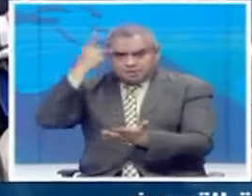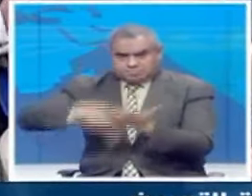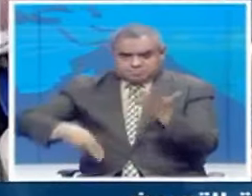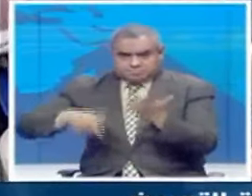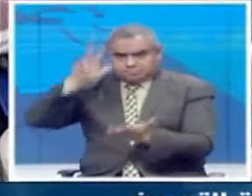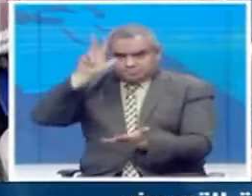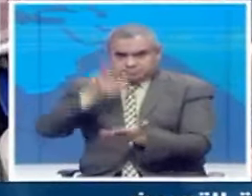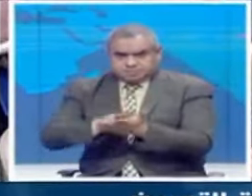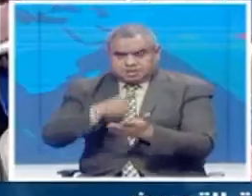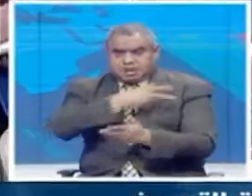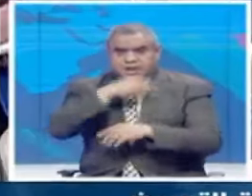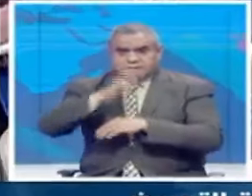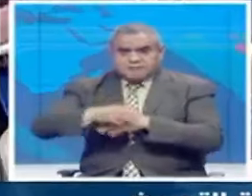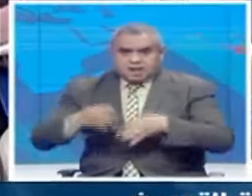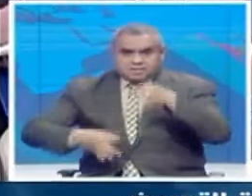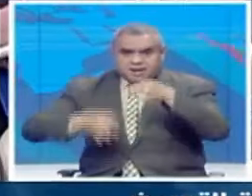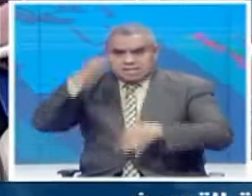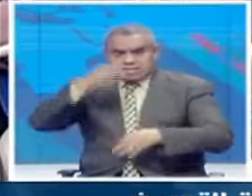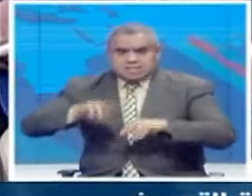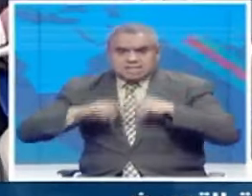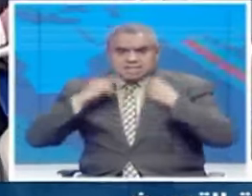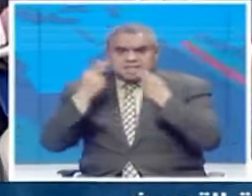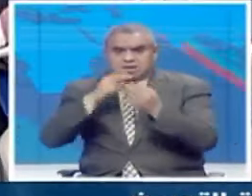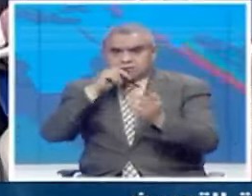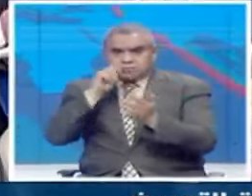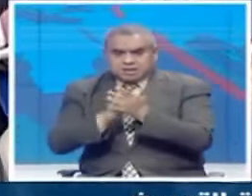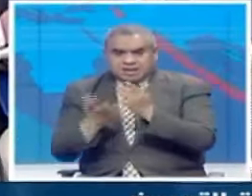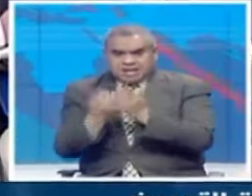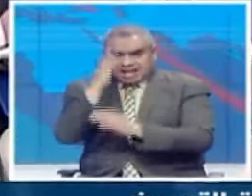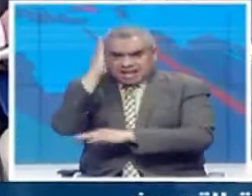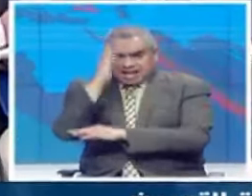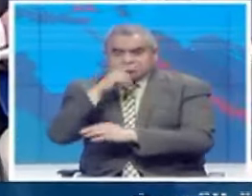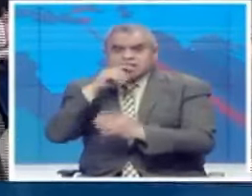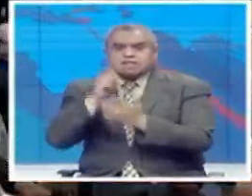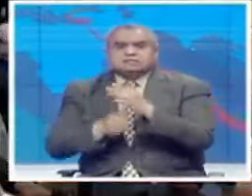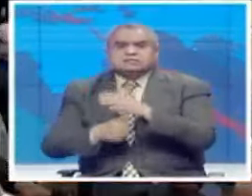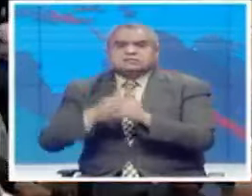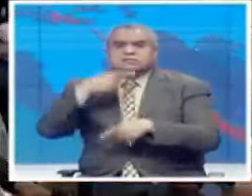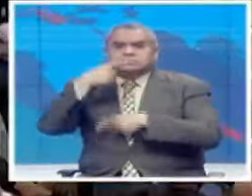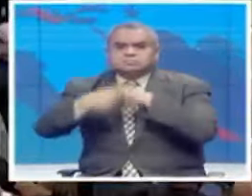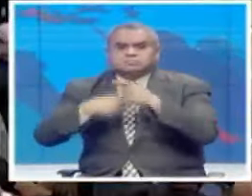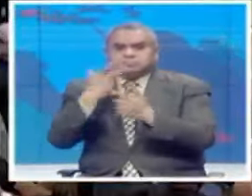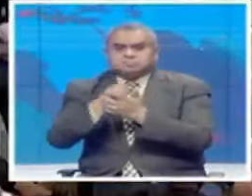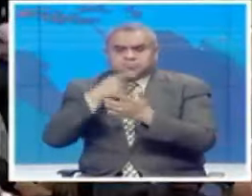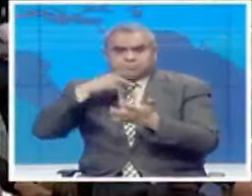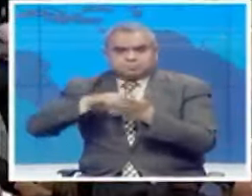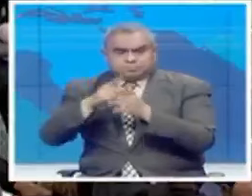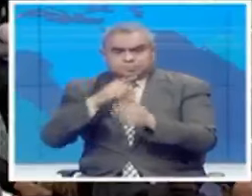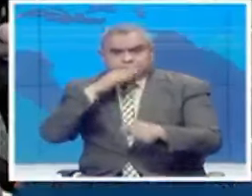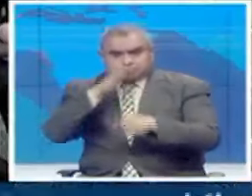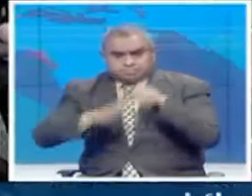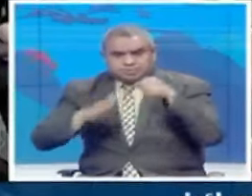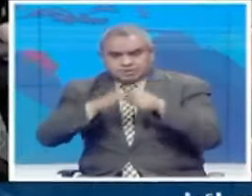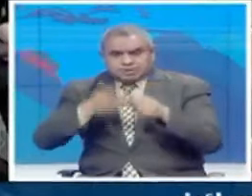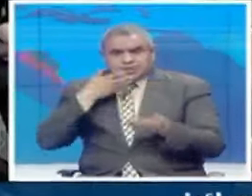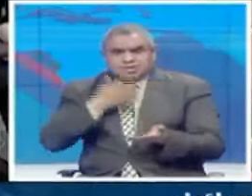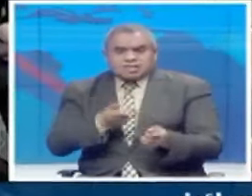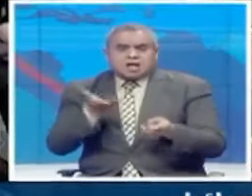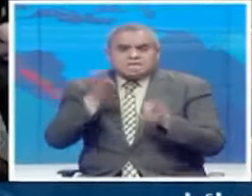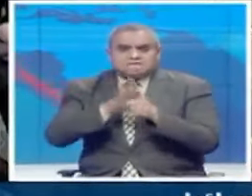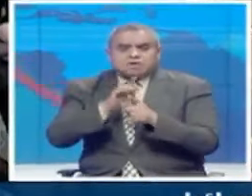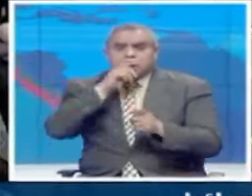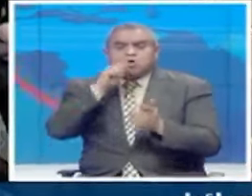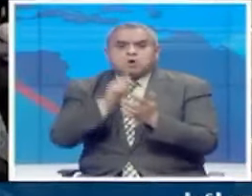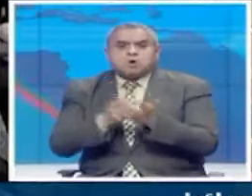العدل الدولية لا يتناول الاتهام الأساسي في القضية، وهو ما إذا كانت هناك إبادة جماعية،